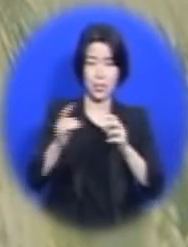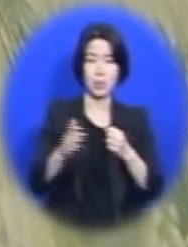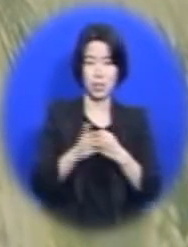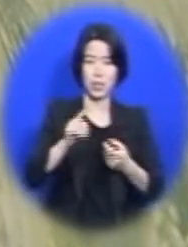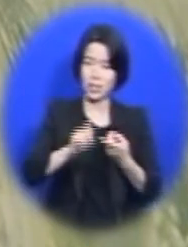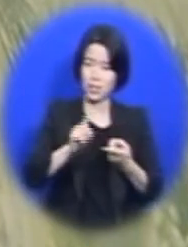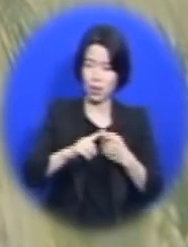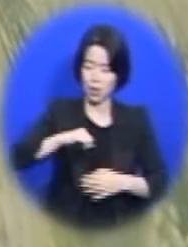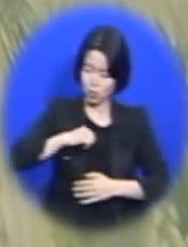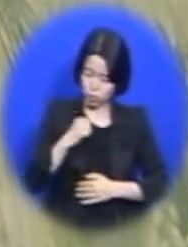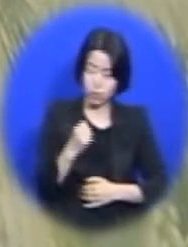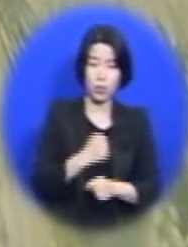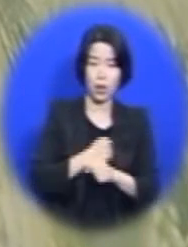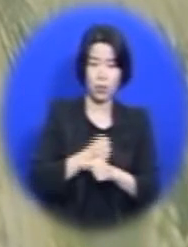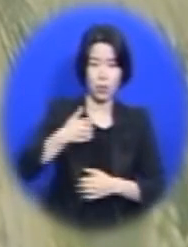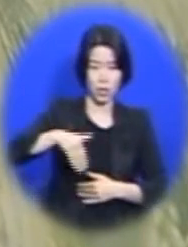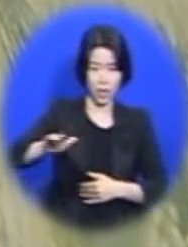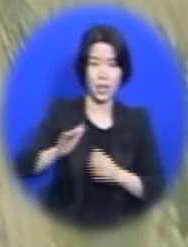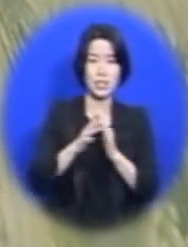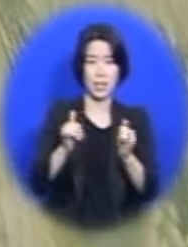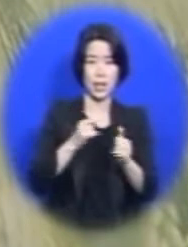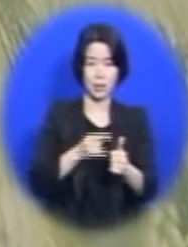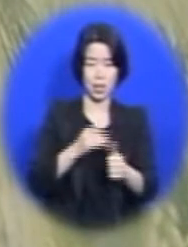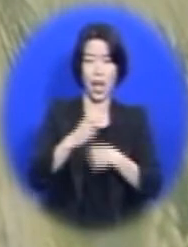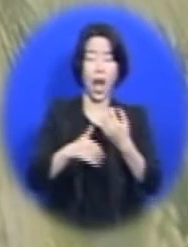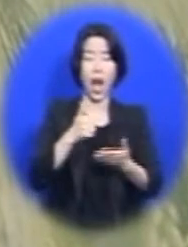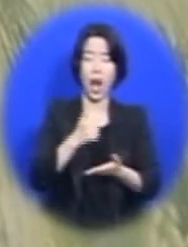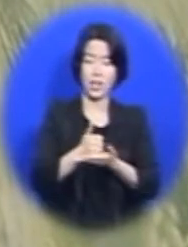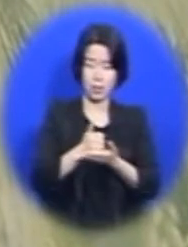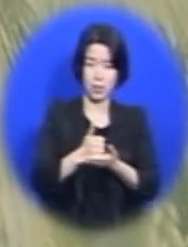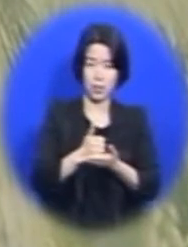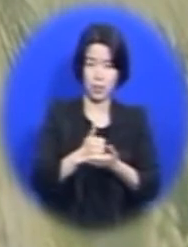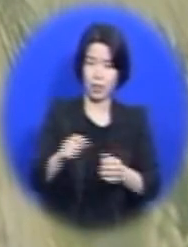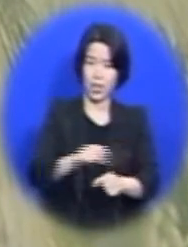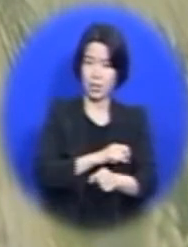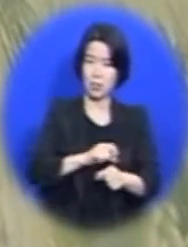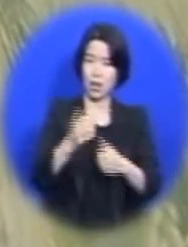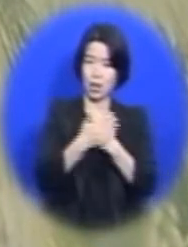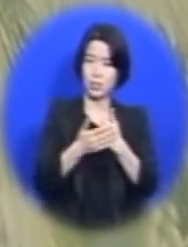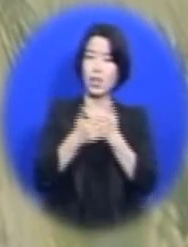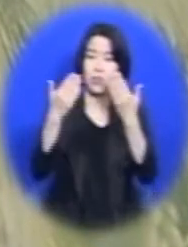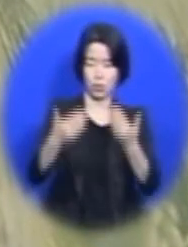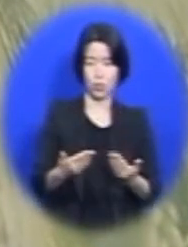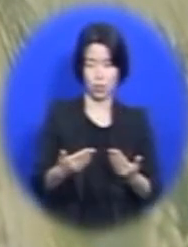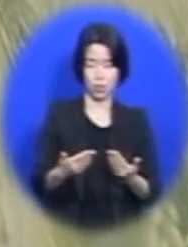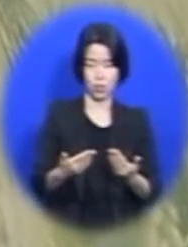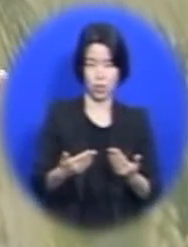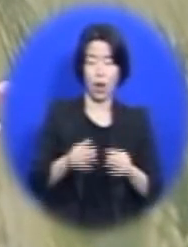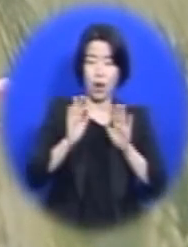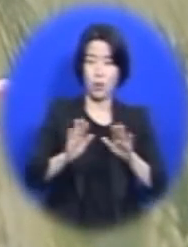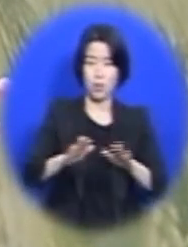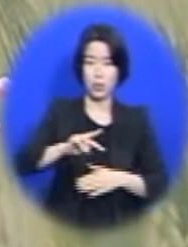그대로 순종하고 나간 사람들에게 하나님은 특별한 은혜를 주십니다.